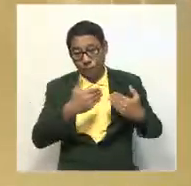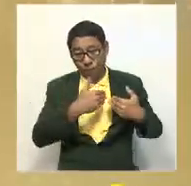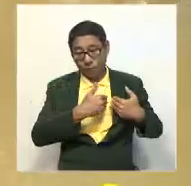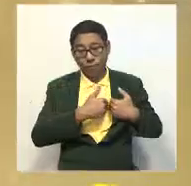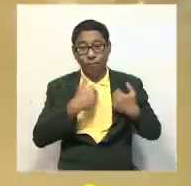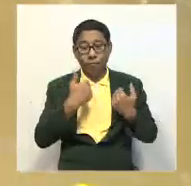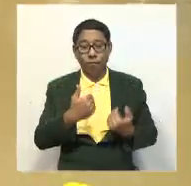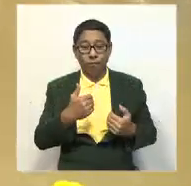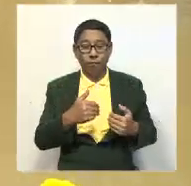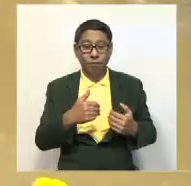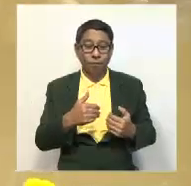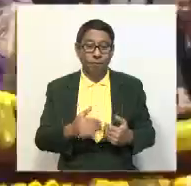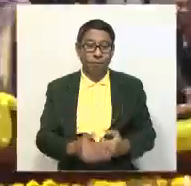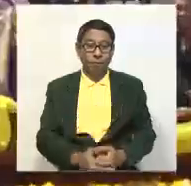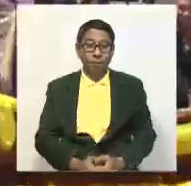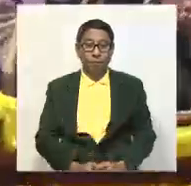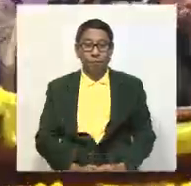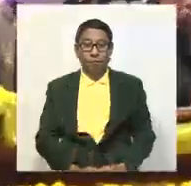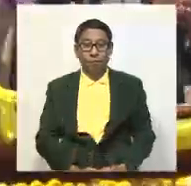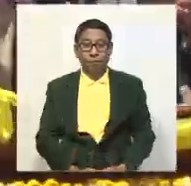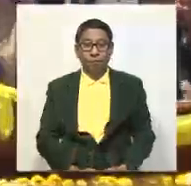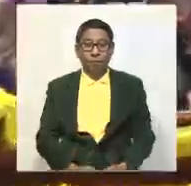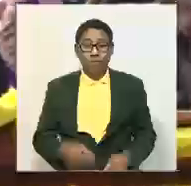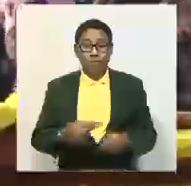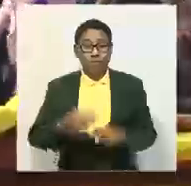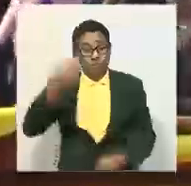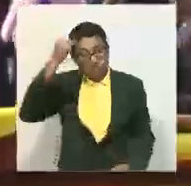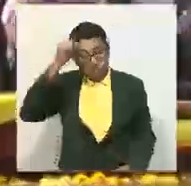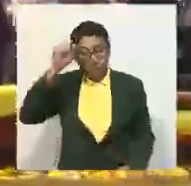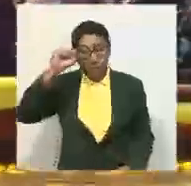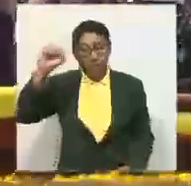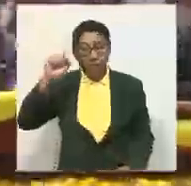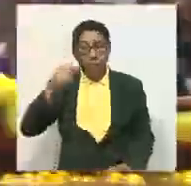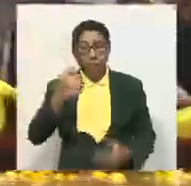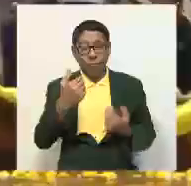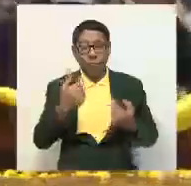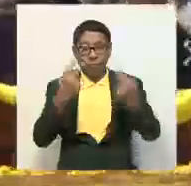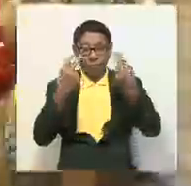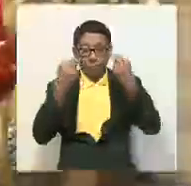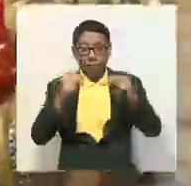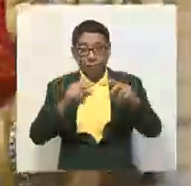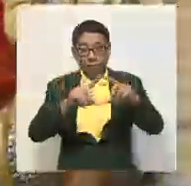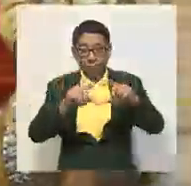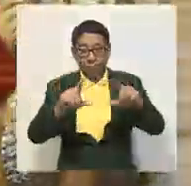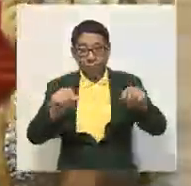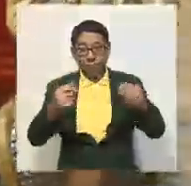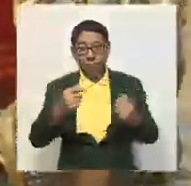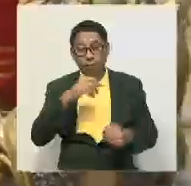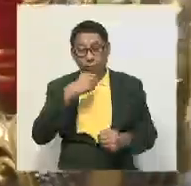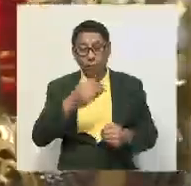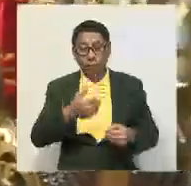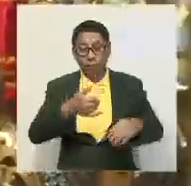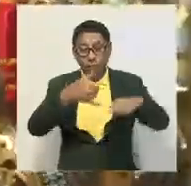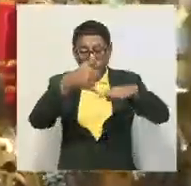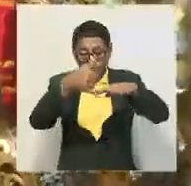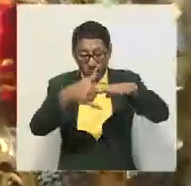างเนืองแน่นเลยทีเดียวค่ะนายเสกสรรนิยมเพ็งนายกเทศมนตรีเมืองเพชรบูรณ์บอกว่าประเพณีอุ้มพ